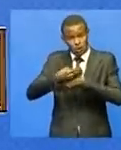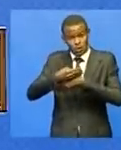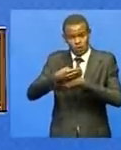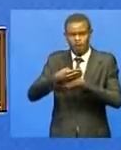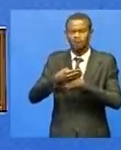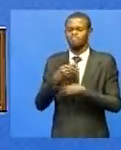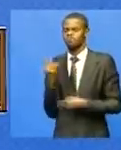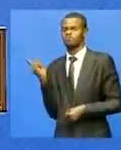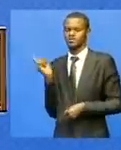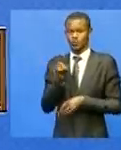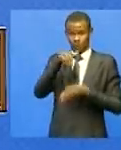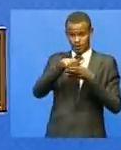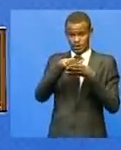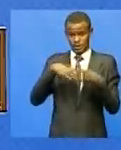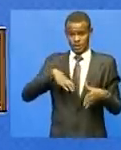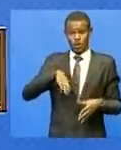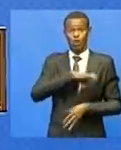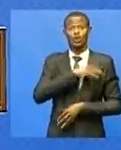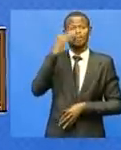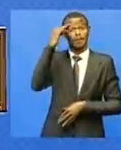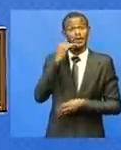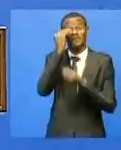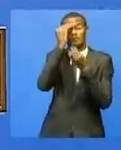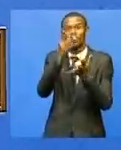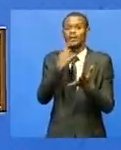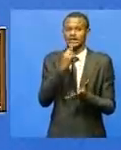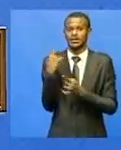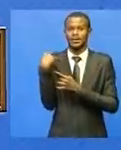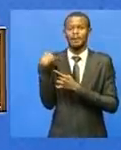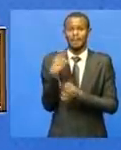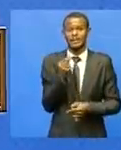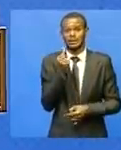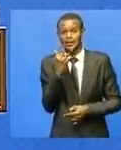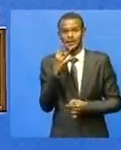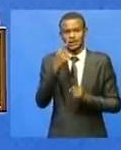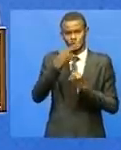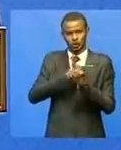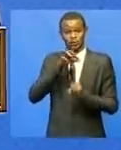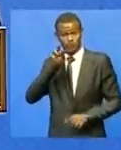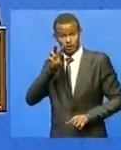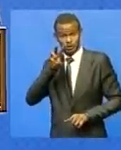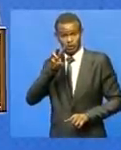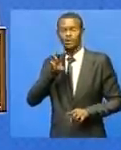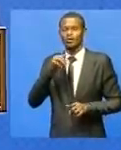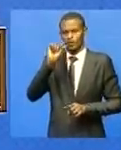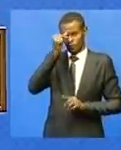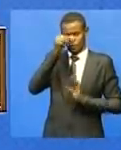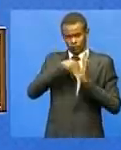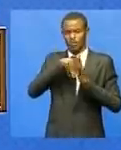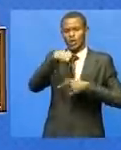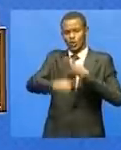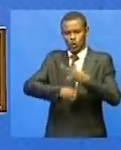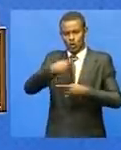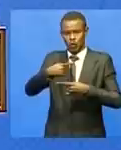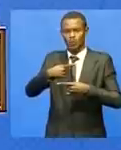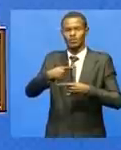ministres qu'à partir du 15 juin de ces mois, le gouvernement va lancer la construction des digues qui permettront de protéger